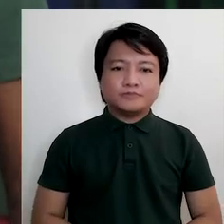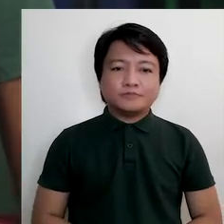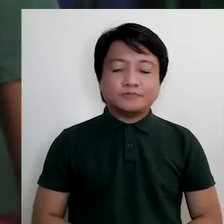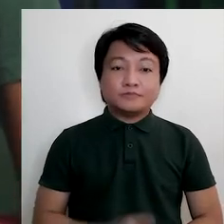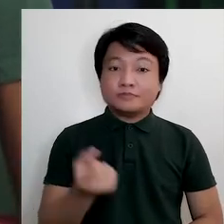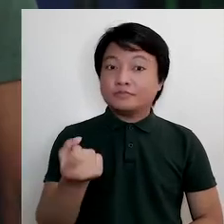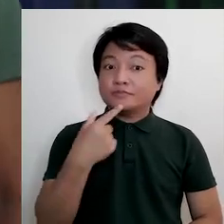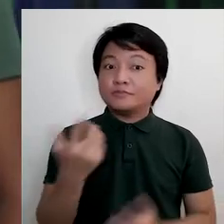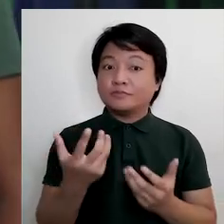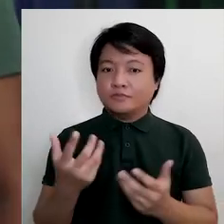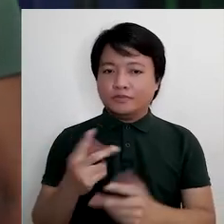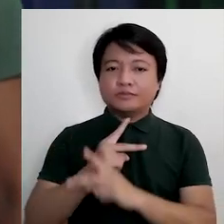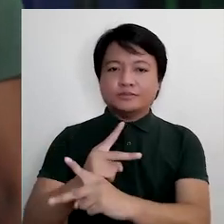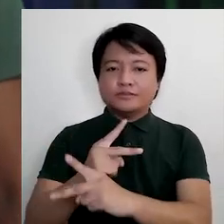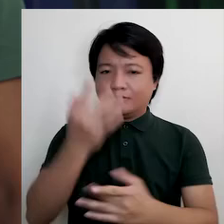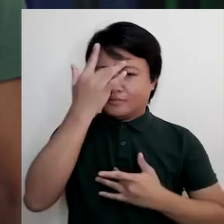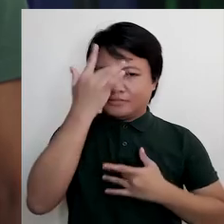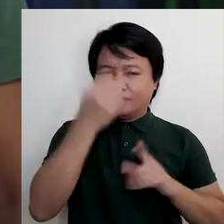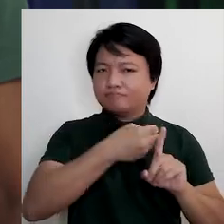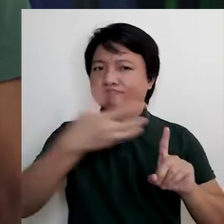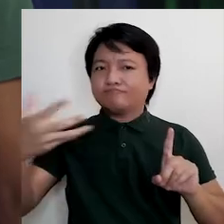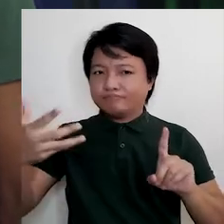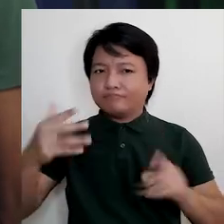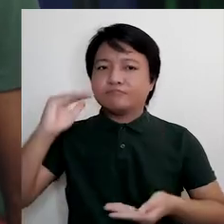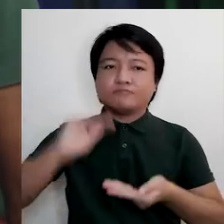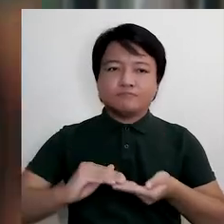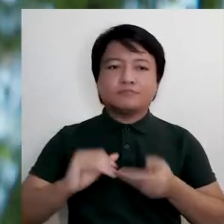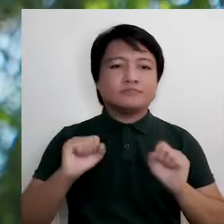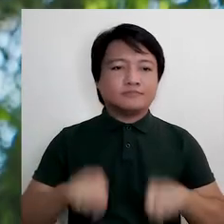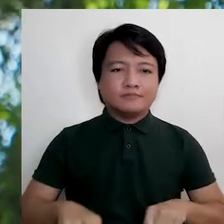Ipoprotektahan tayo nito mula sa obesity at iba pang mga sakit.